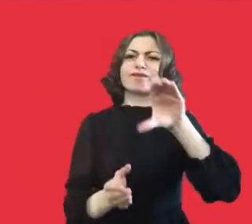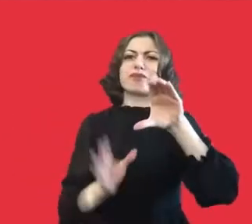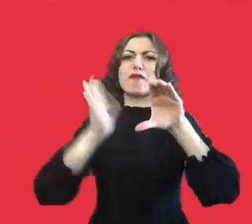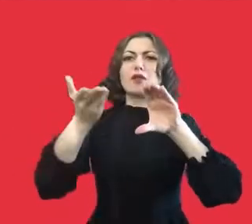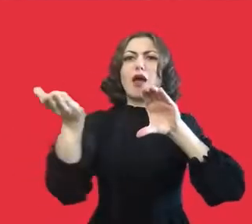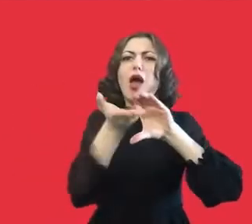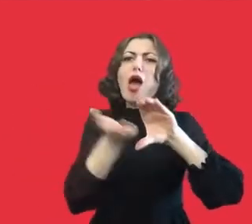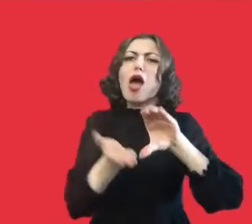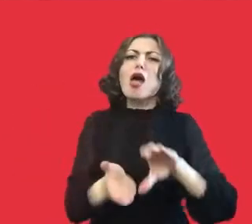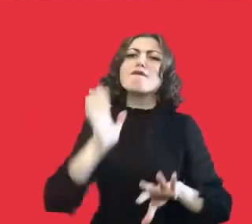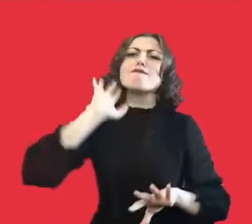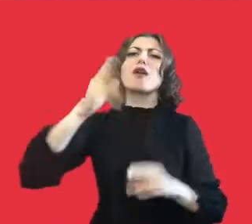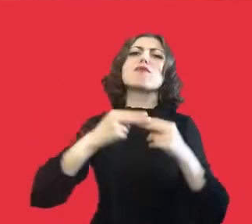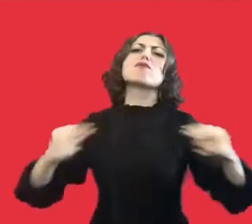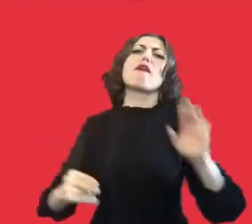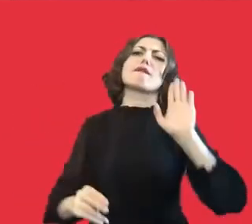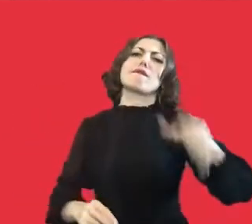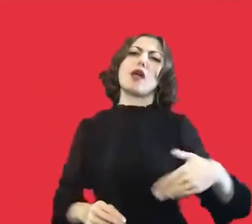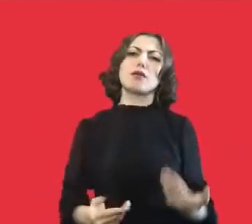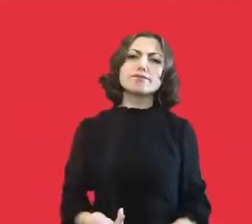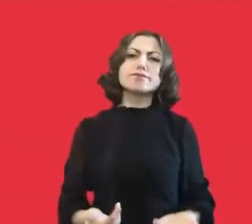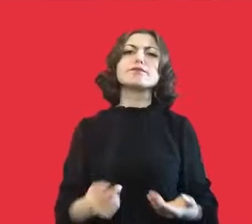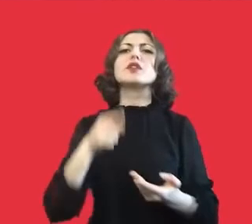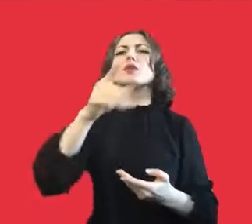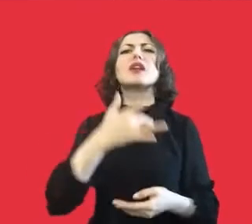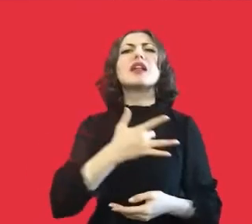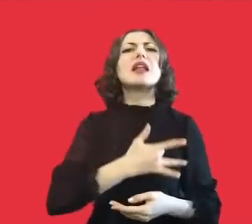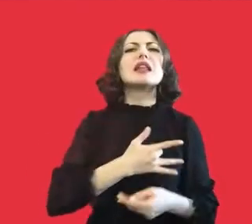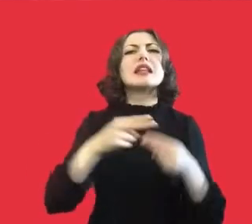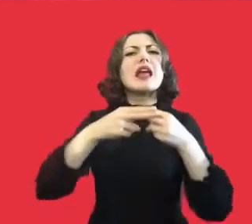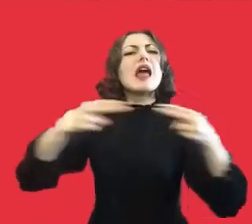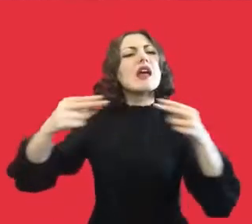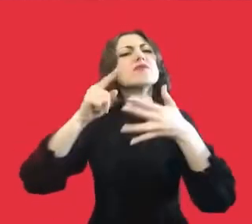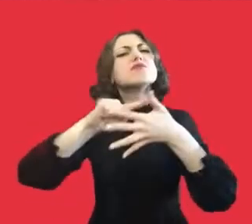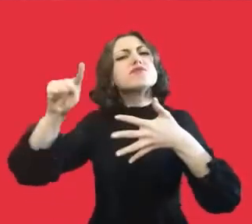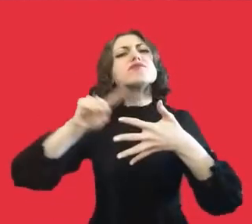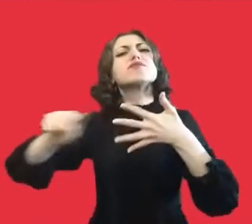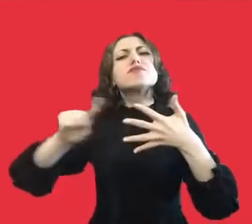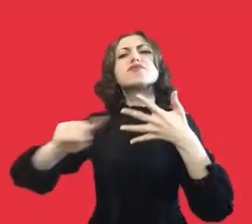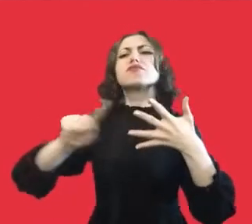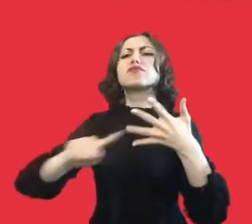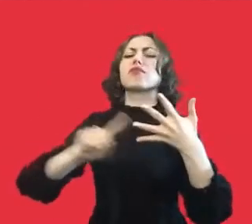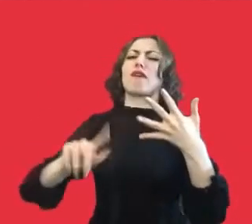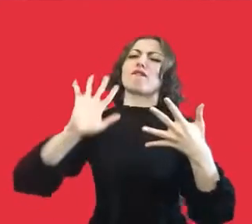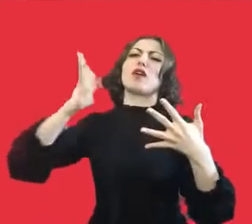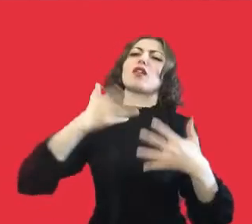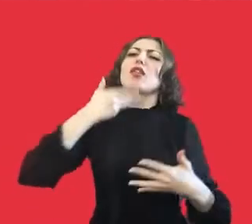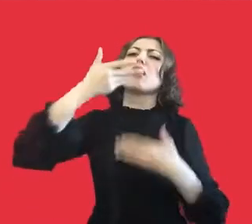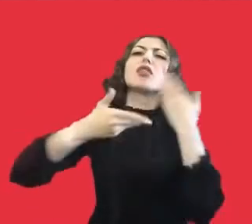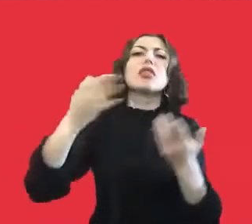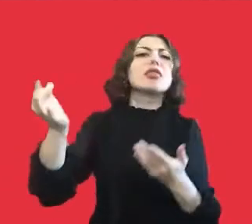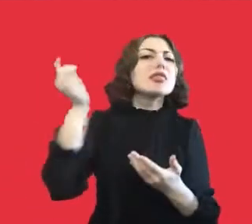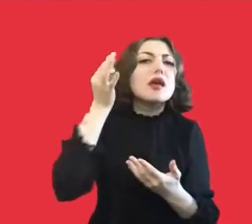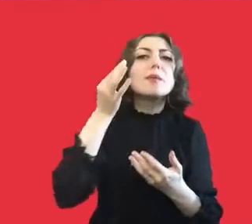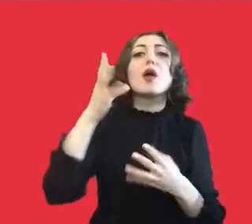bir insanı tanısak, bilsek, o gönüllerimizin hikayelerinin her birisini aslında anlamak, dinlemek, öğrenmek